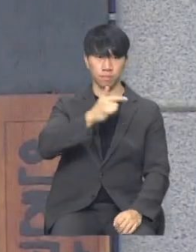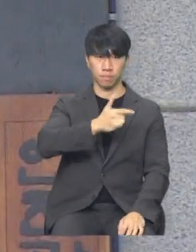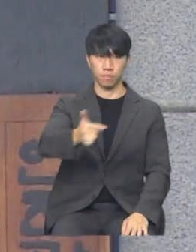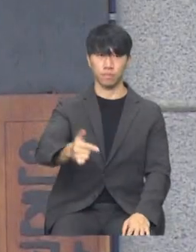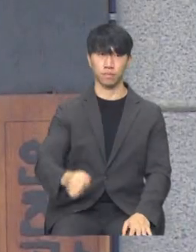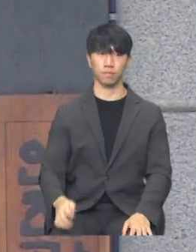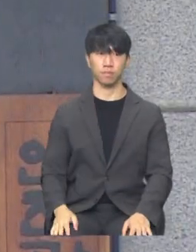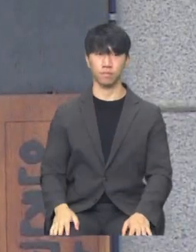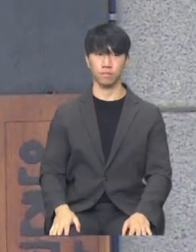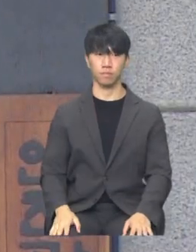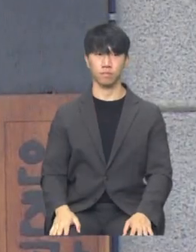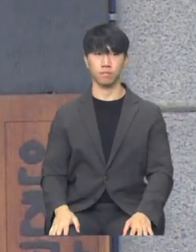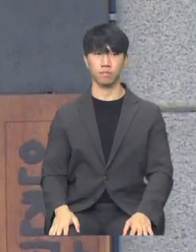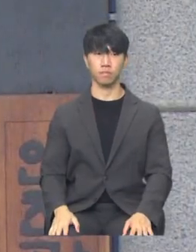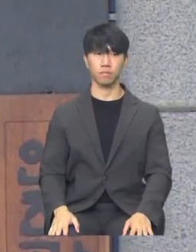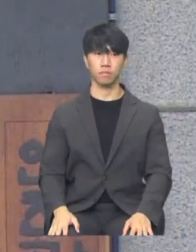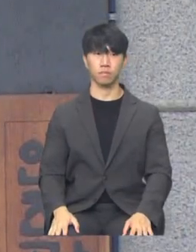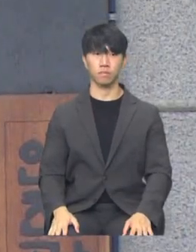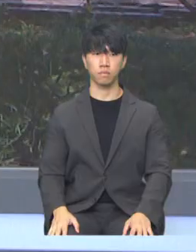뉴스 이세진입니다.